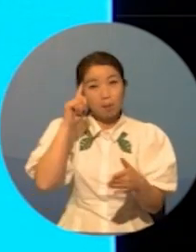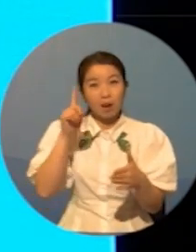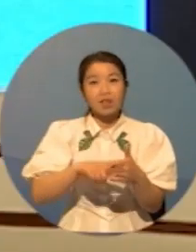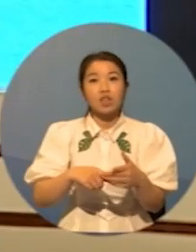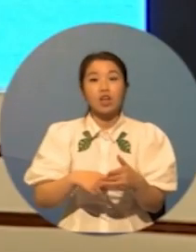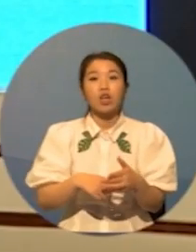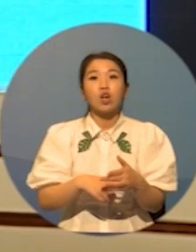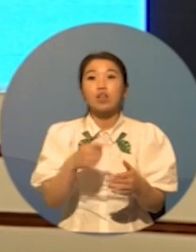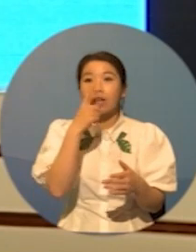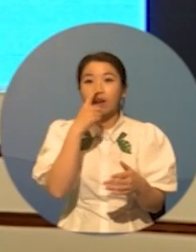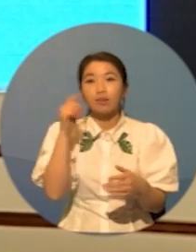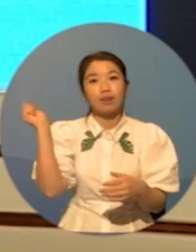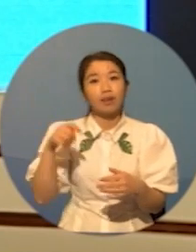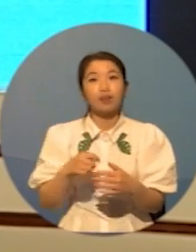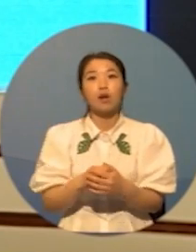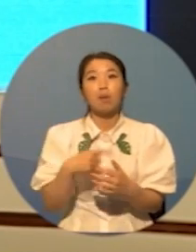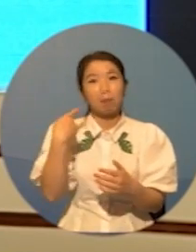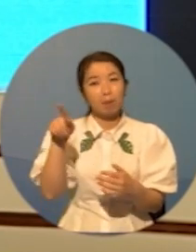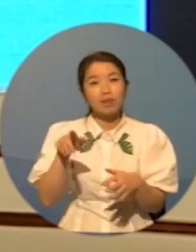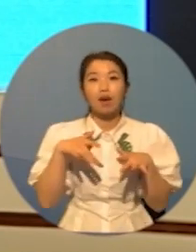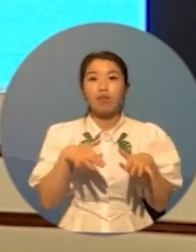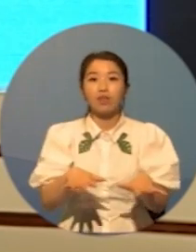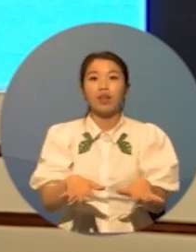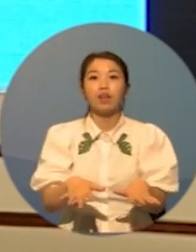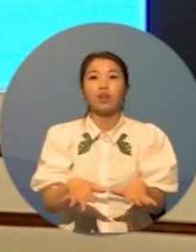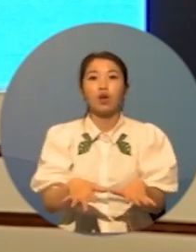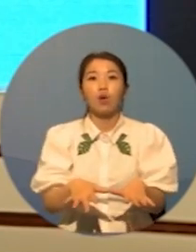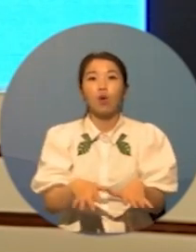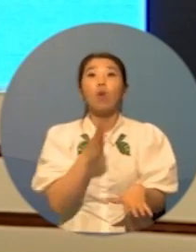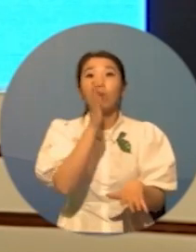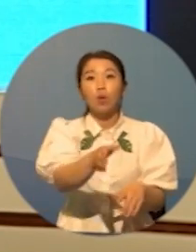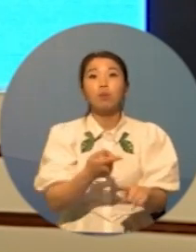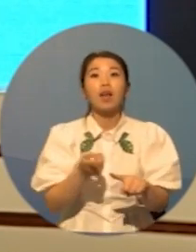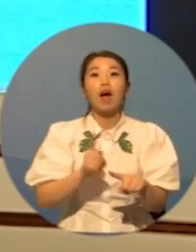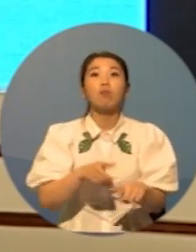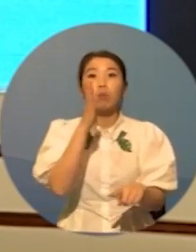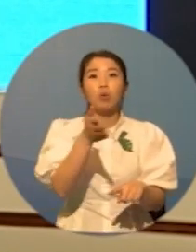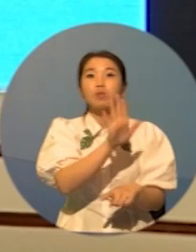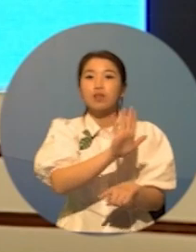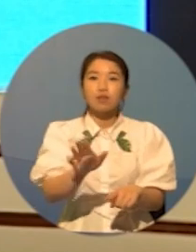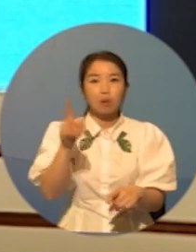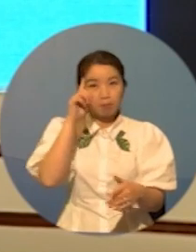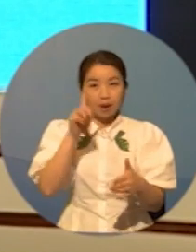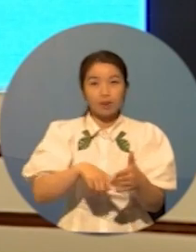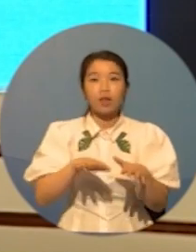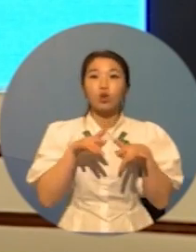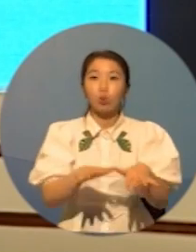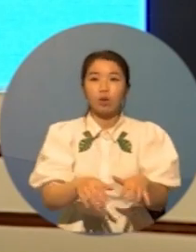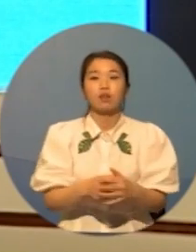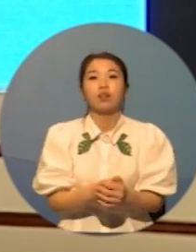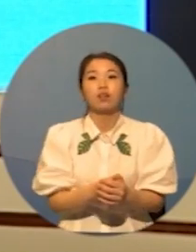келеді. Басқа фейілдер сияқты болымлы һәм болымсызлық мәнілерде